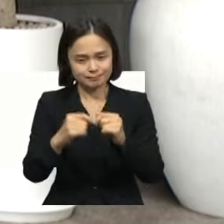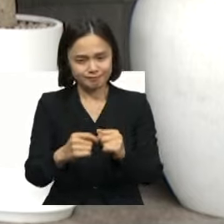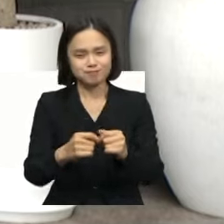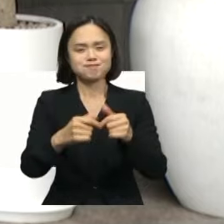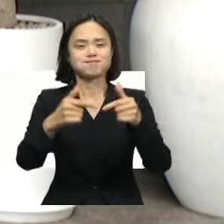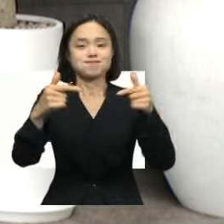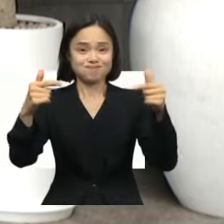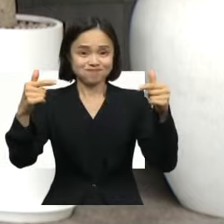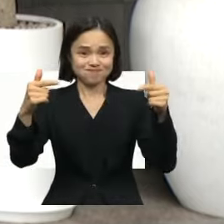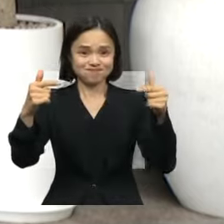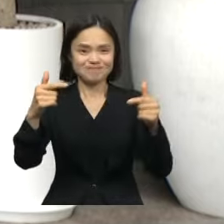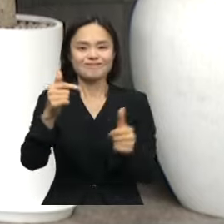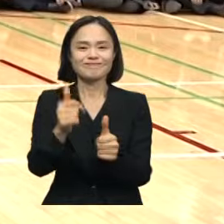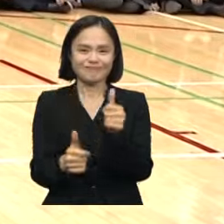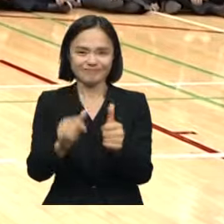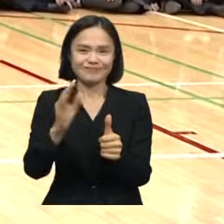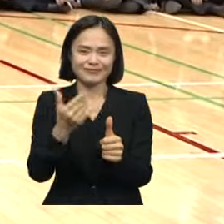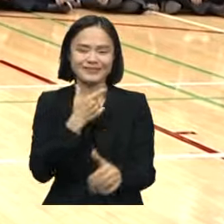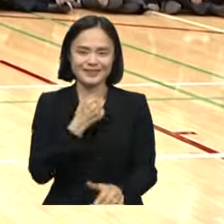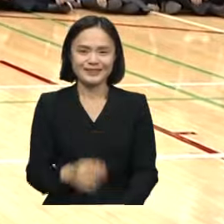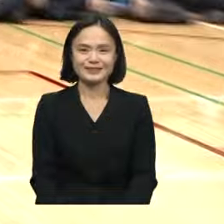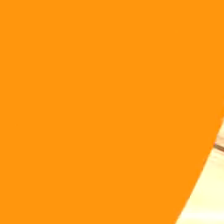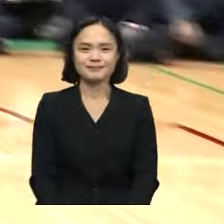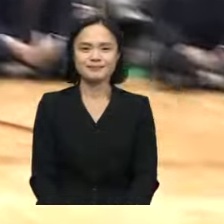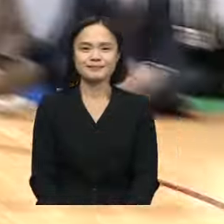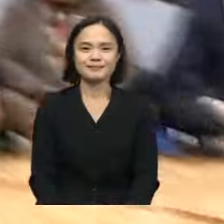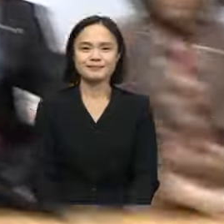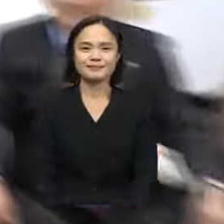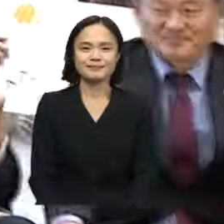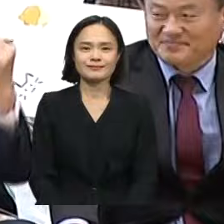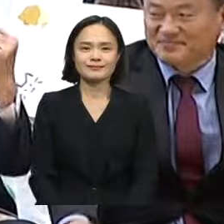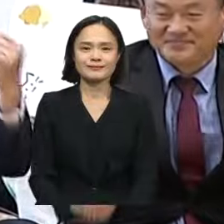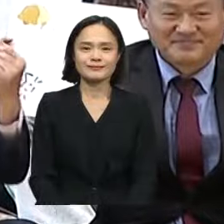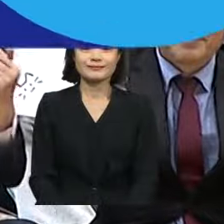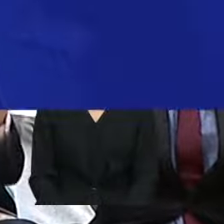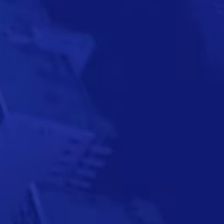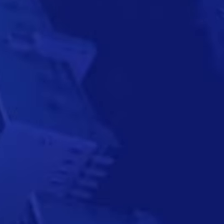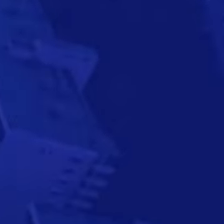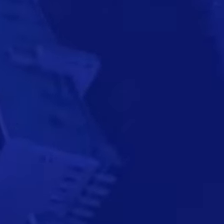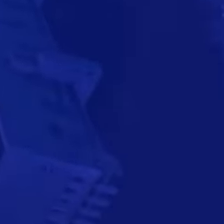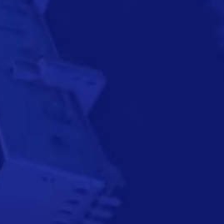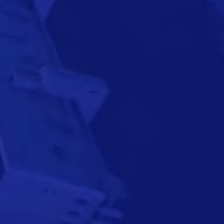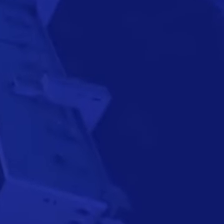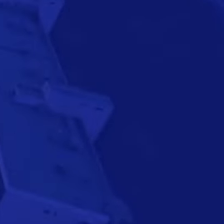형성을 심어주는 시간을. 딜라이브 뉴스 권석화입니다.